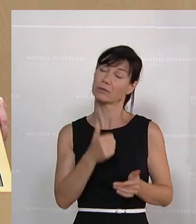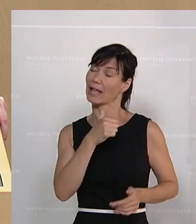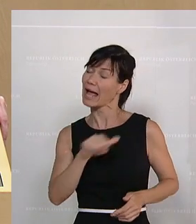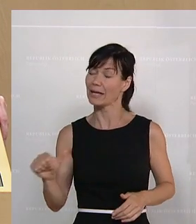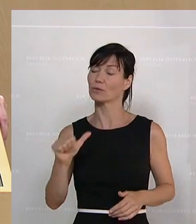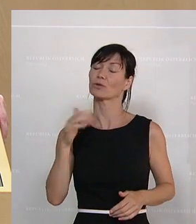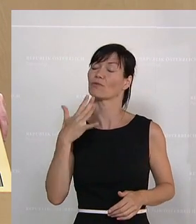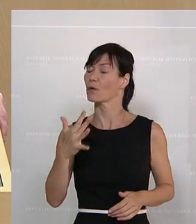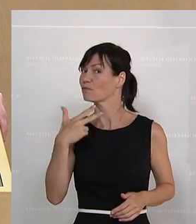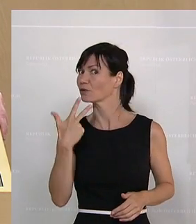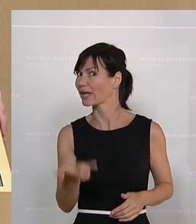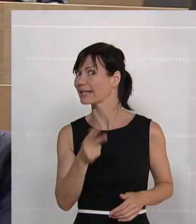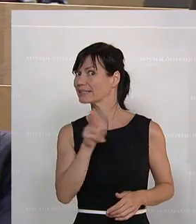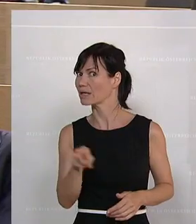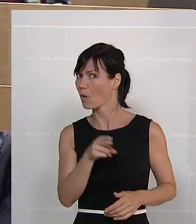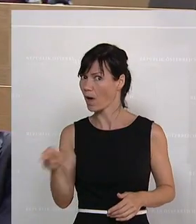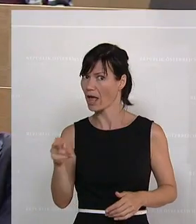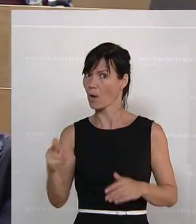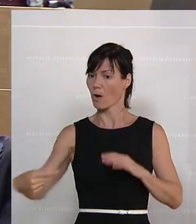2135 euro